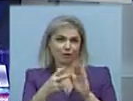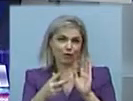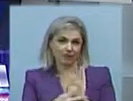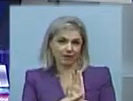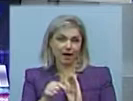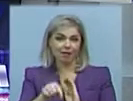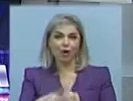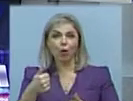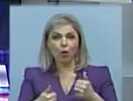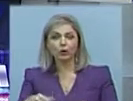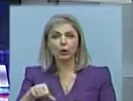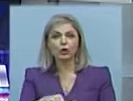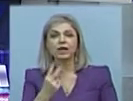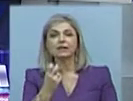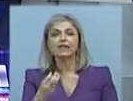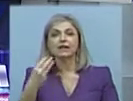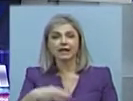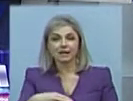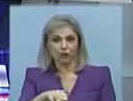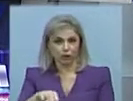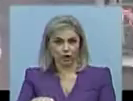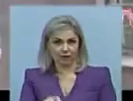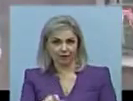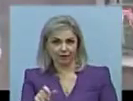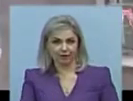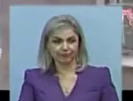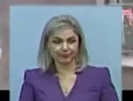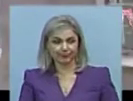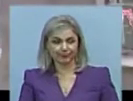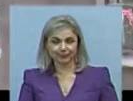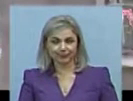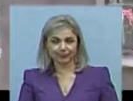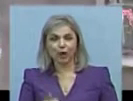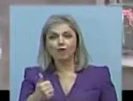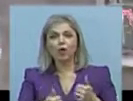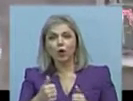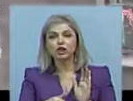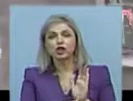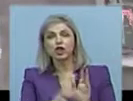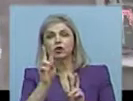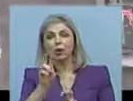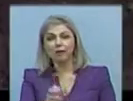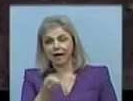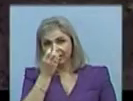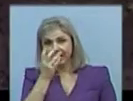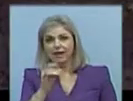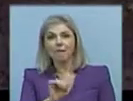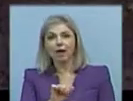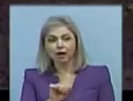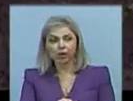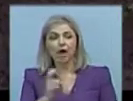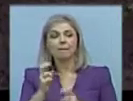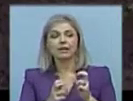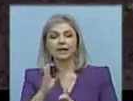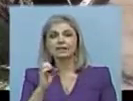ньому беруть участь 230 конкурсантів. В конкурсі 6 номінацій – квіти на балконі, підприємство